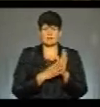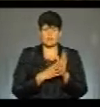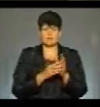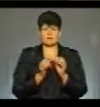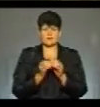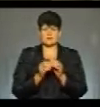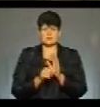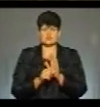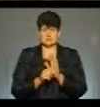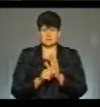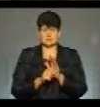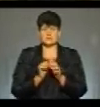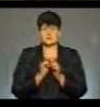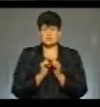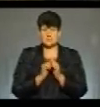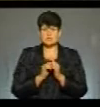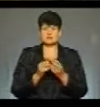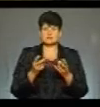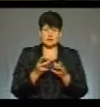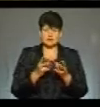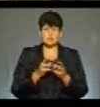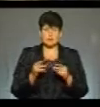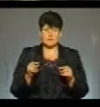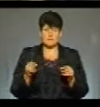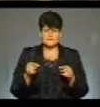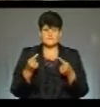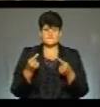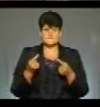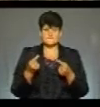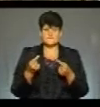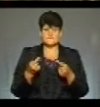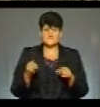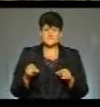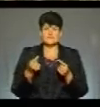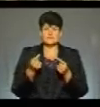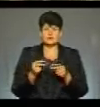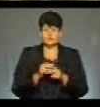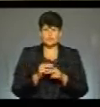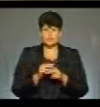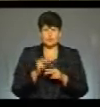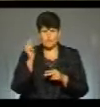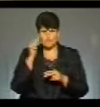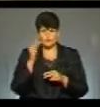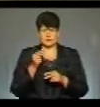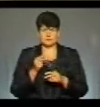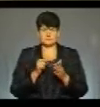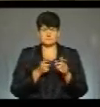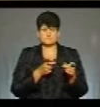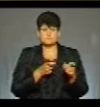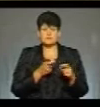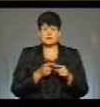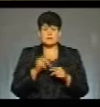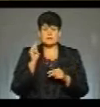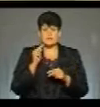10 і 6. Частіше би так, щоб відновлювати, як то кажеться, ці навики стрільби. Це навчальна